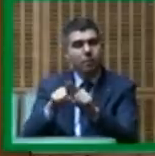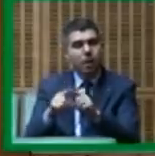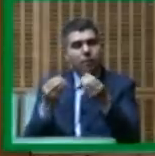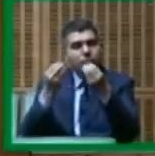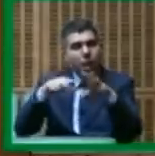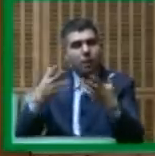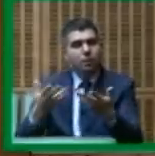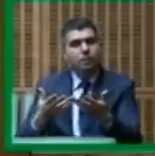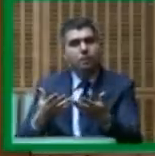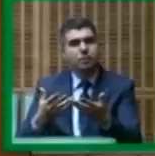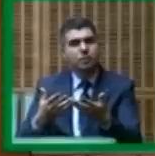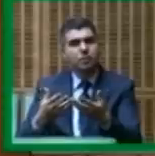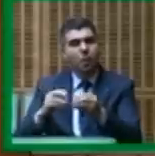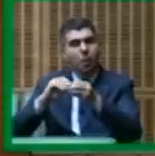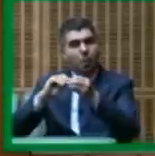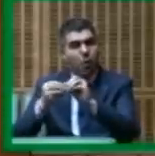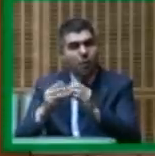والاختلالات، غنقول ولكن أنا